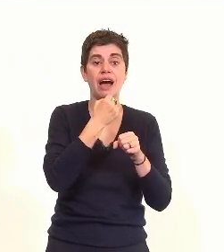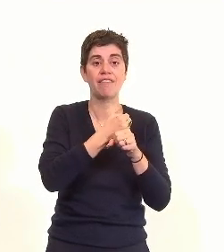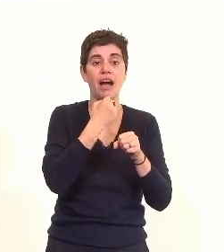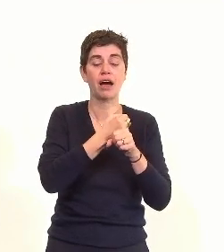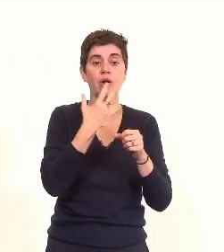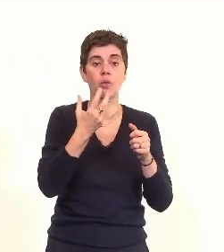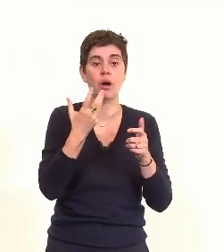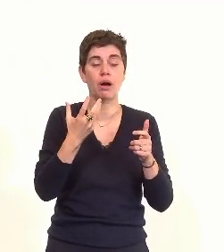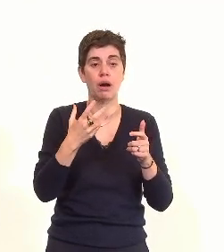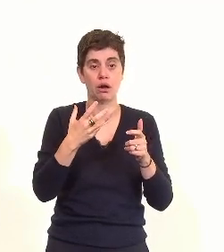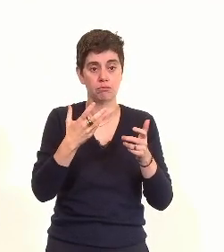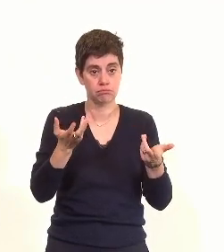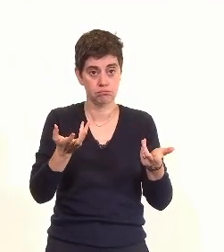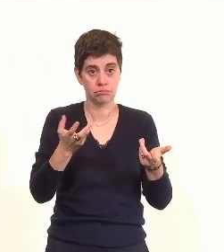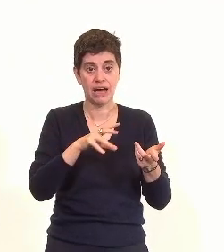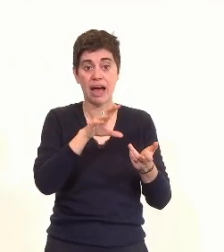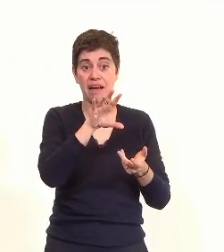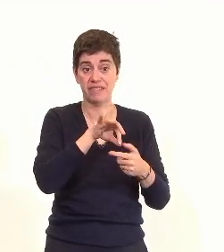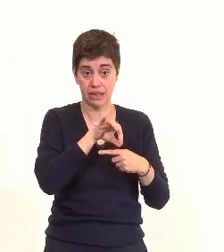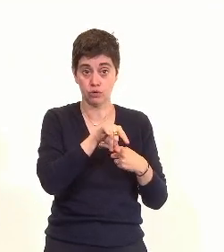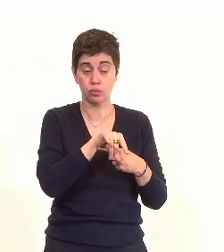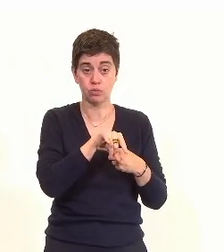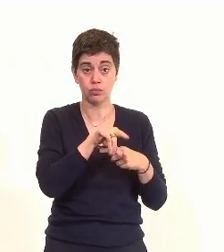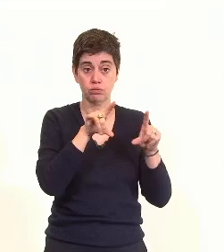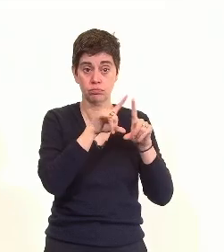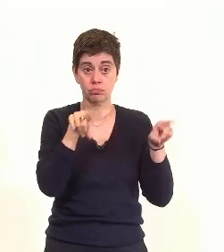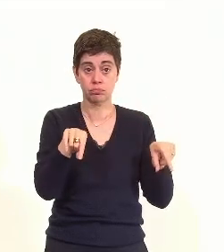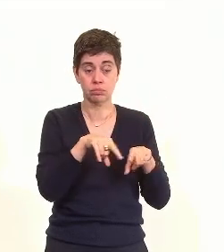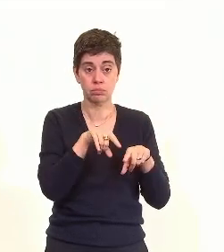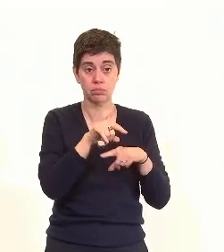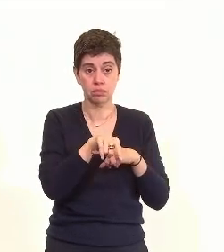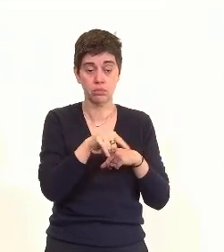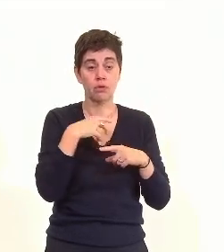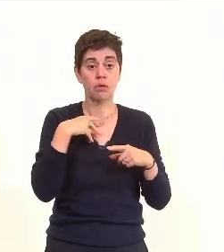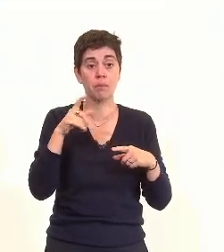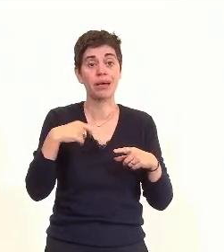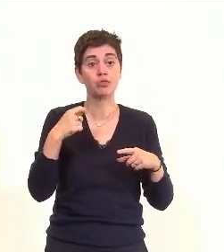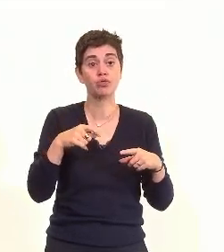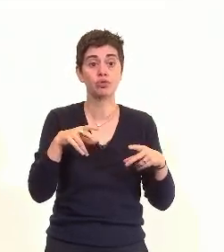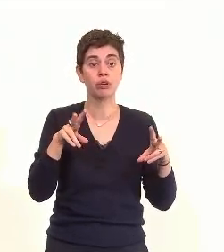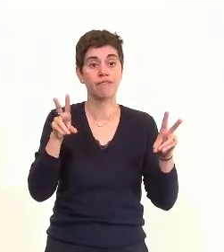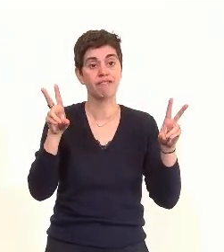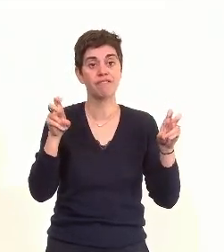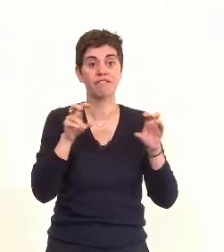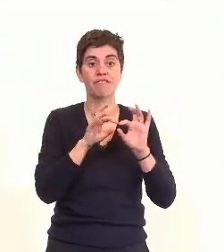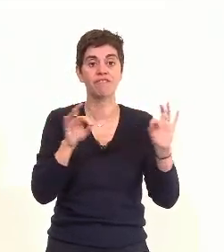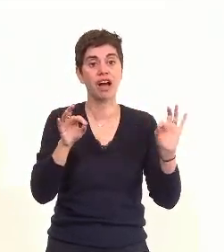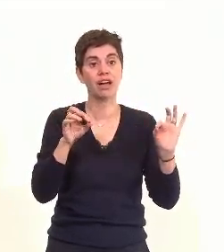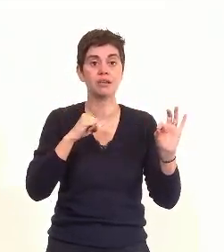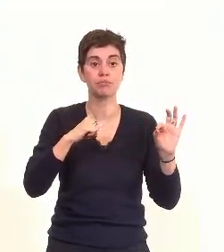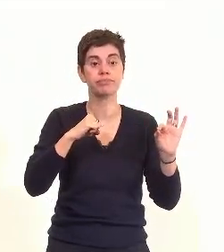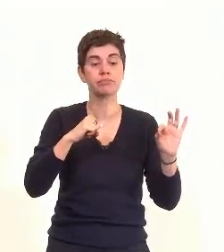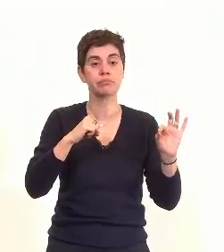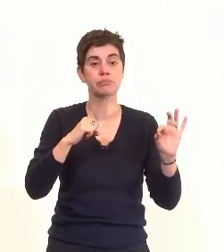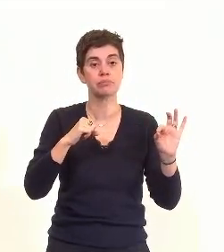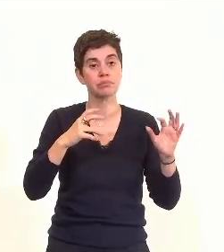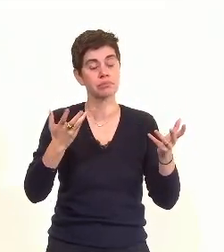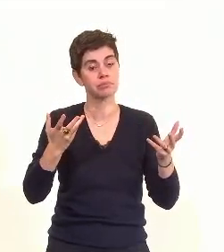invitation. On a déjà essayé de trouver un slogan à notre formation.